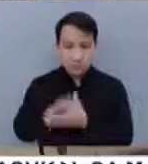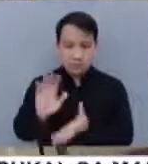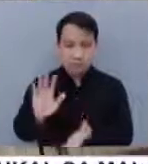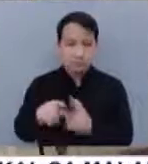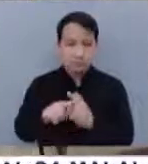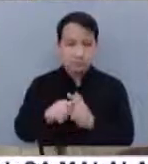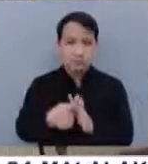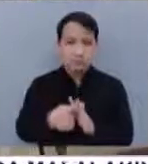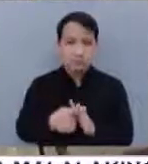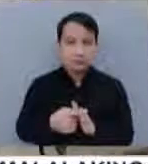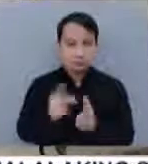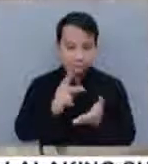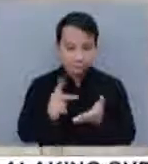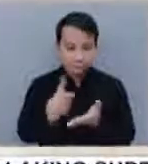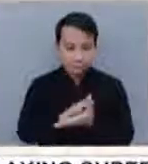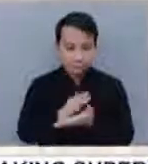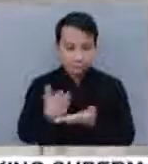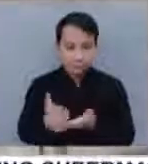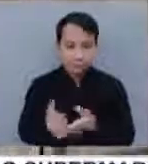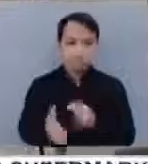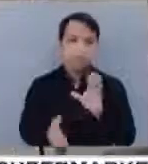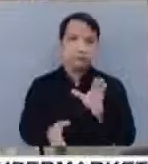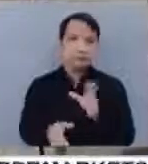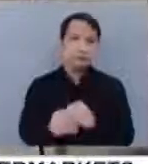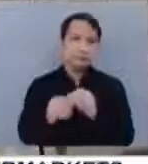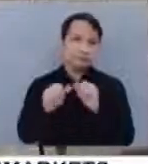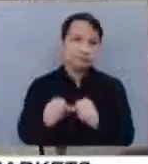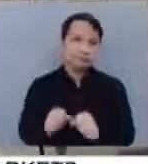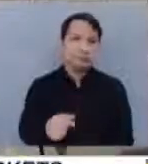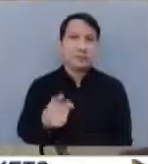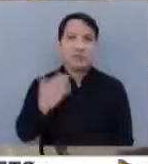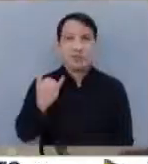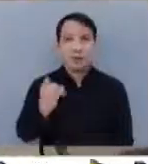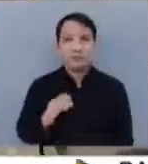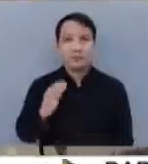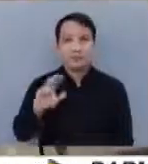pen and a paper. That's all you really need. Kasi ang journaling naman,